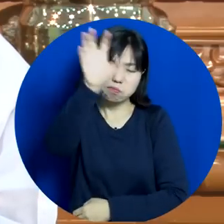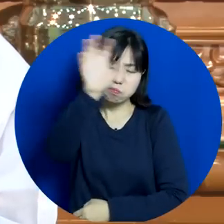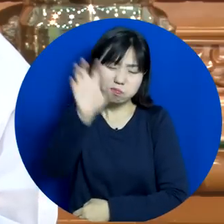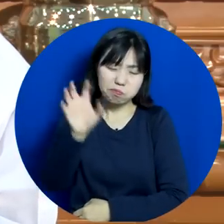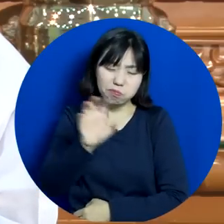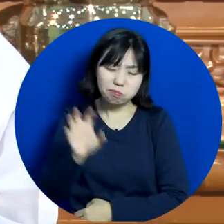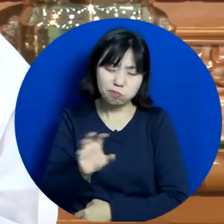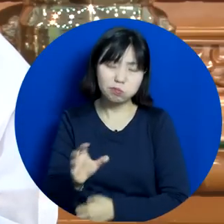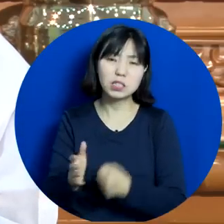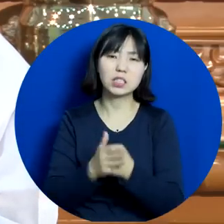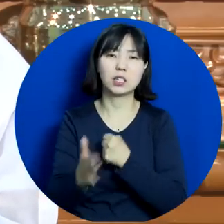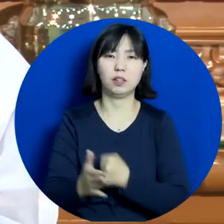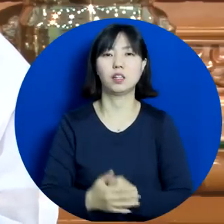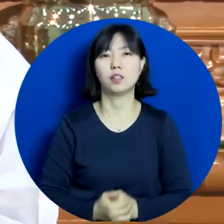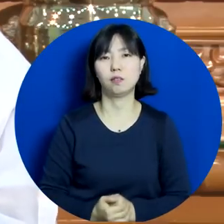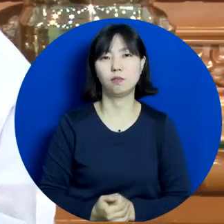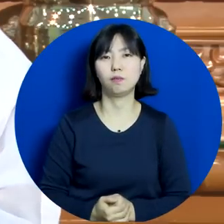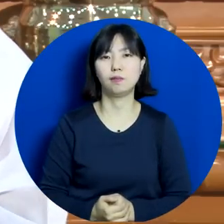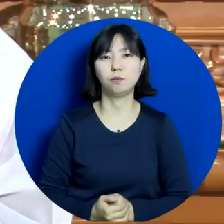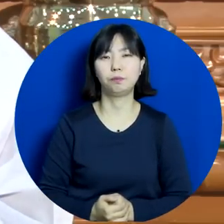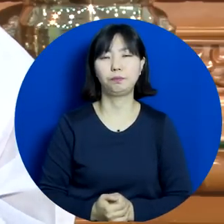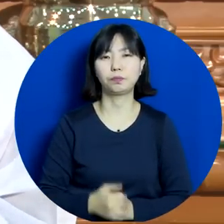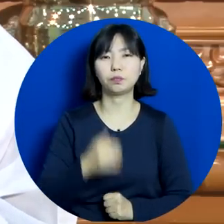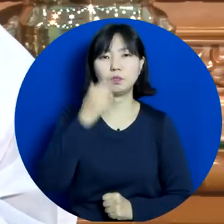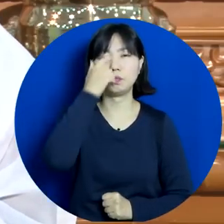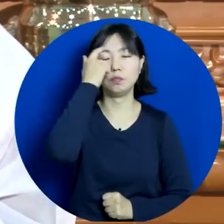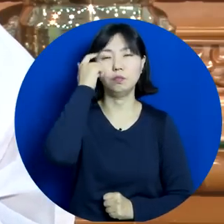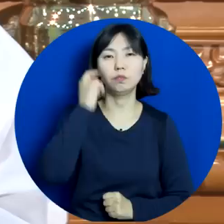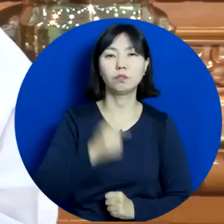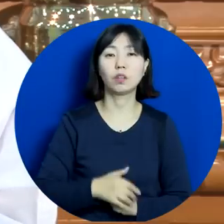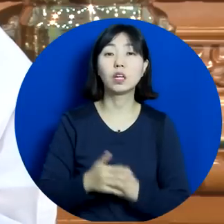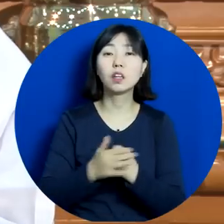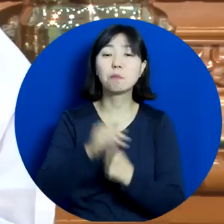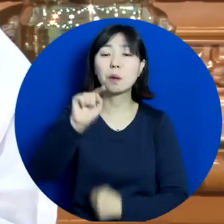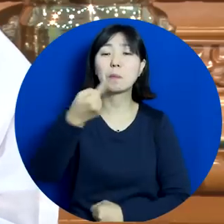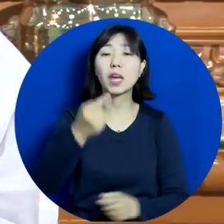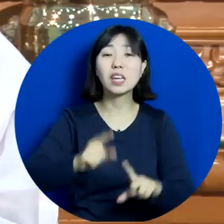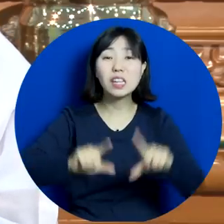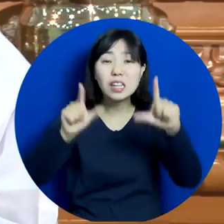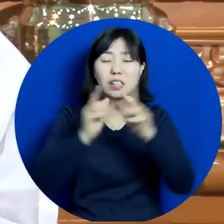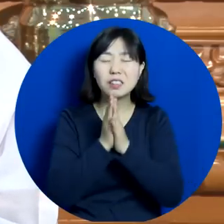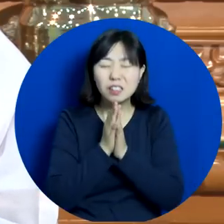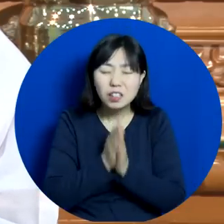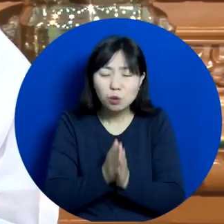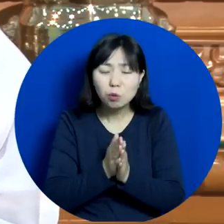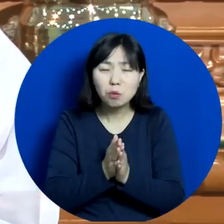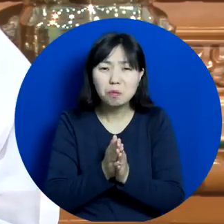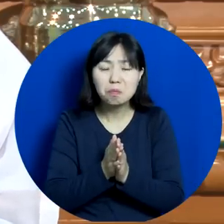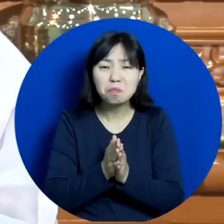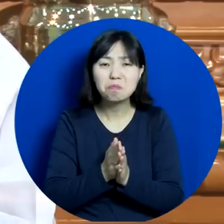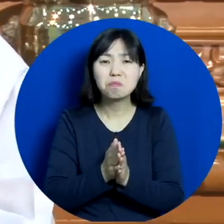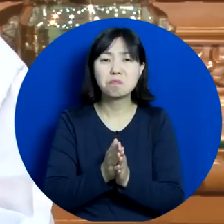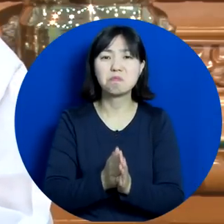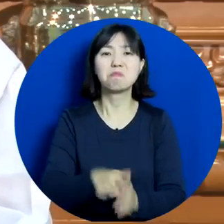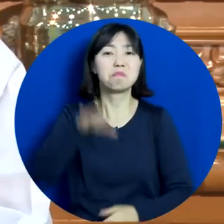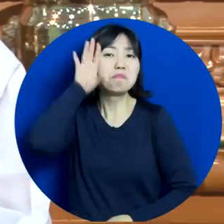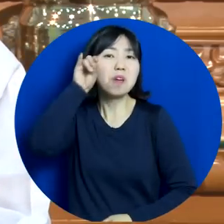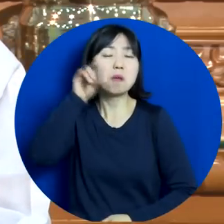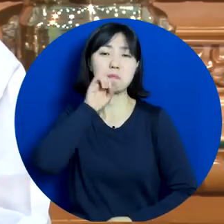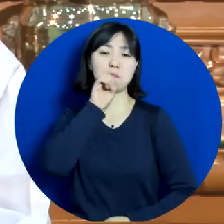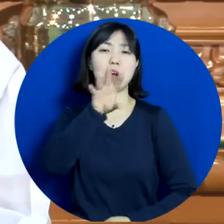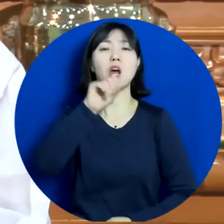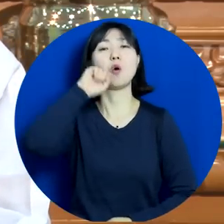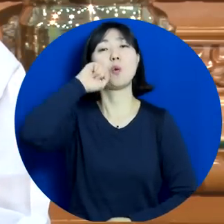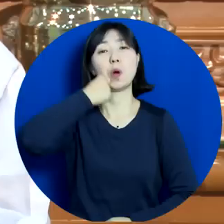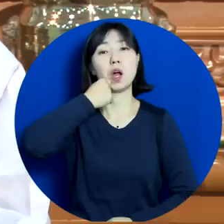시행착오를 거듭해 왔기 때문에. 그래서 100일 갖고는 장담을 못해. 담배 끊는 사람들